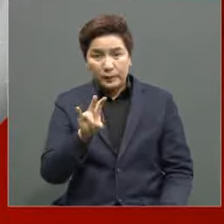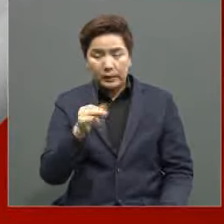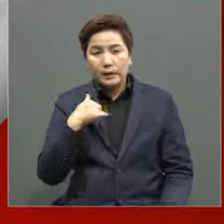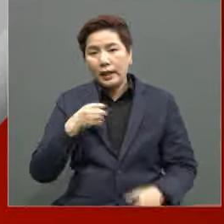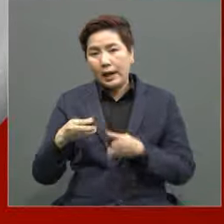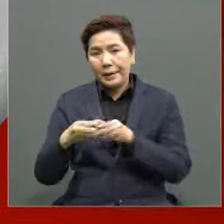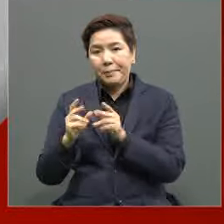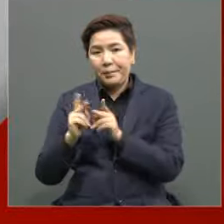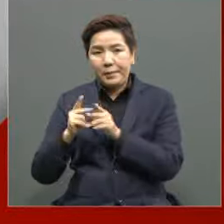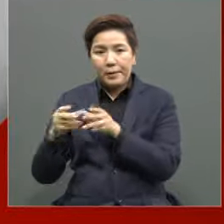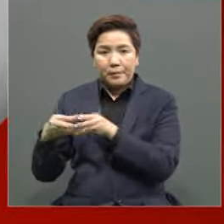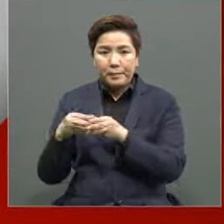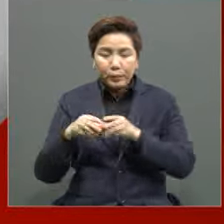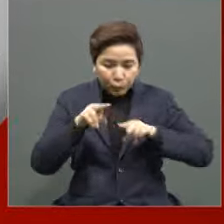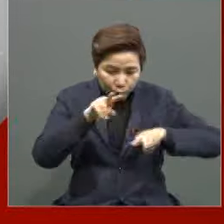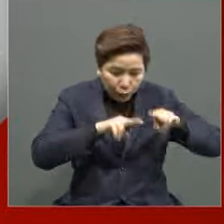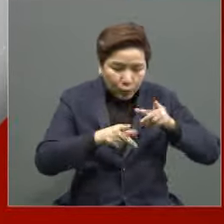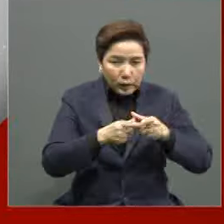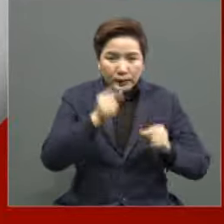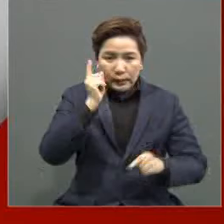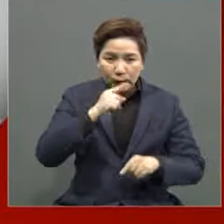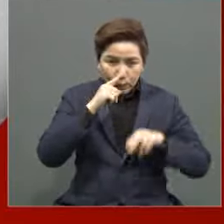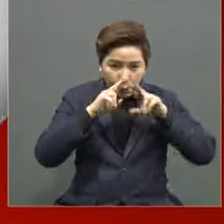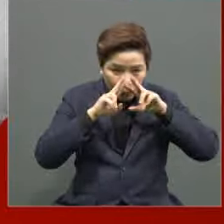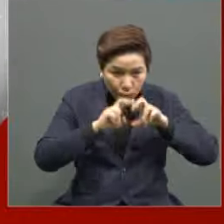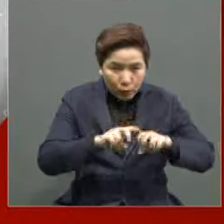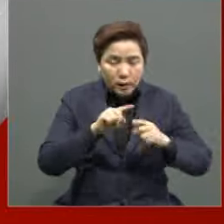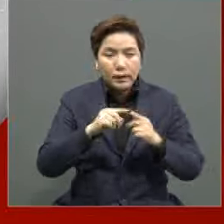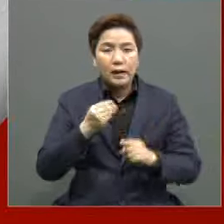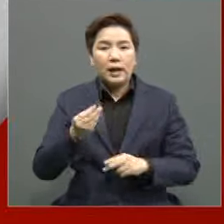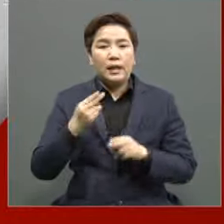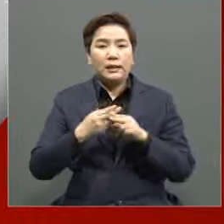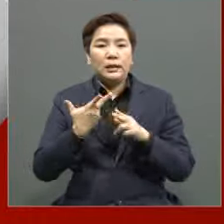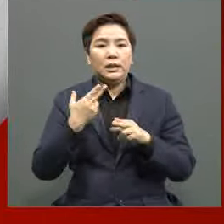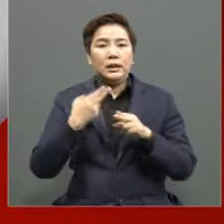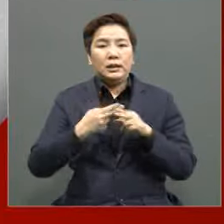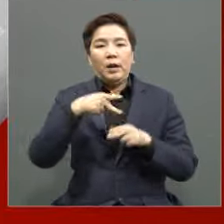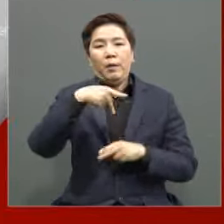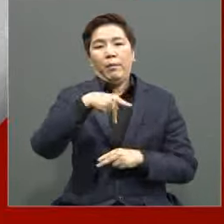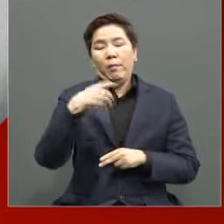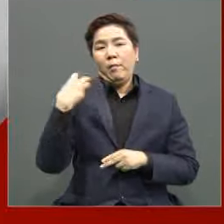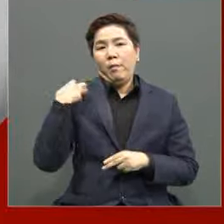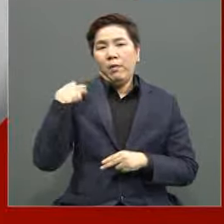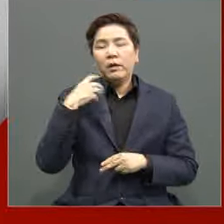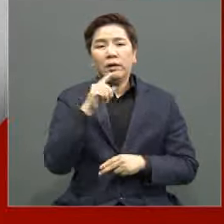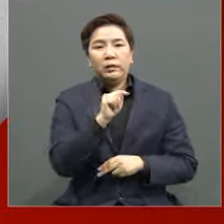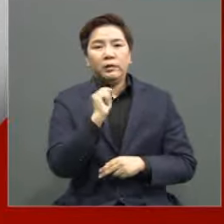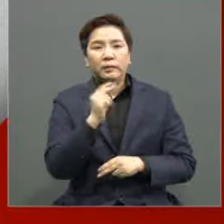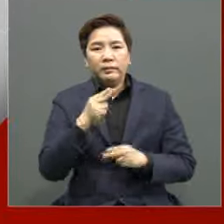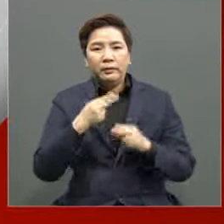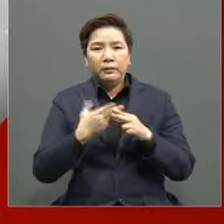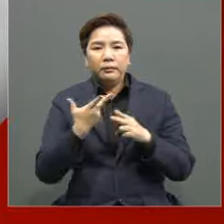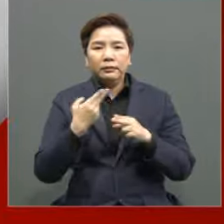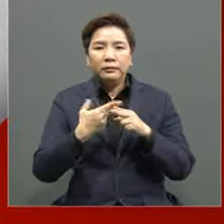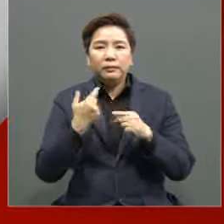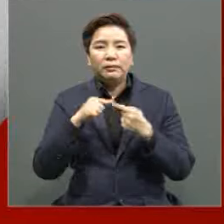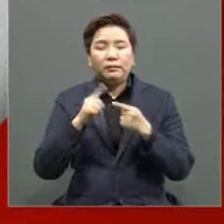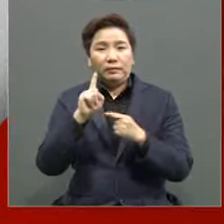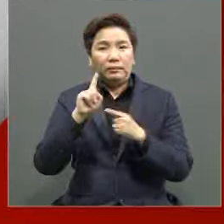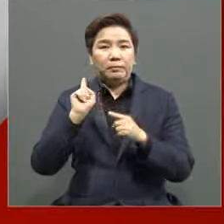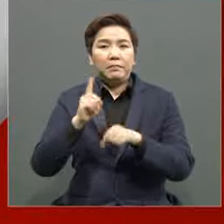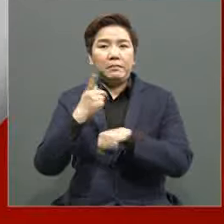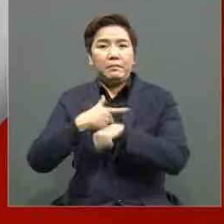สอบข้อเท็จจริงเพื่อตรวจสอบข้อเท็จจริงในเรื่องนี้โดยให้พลตำรวจโทสิทัชเกตครูวัฒนเศษเจรตำรวจม